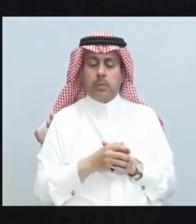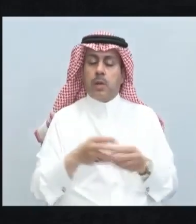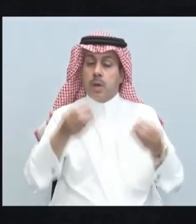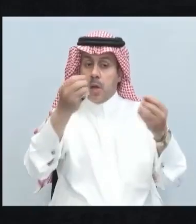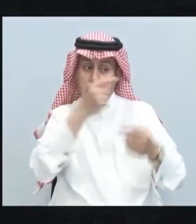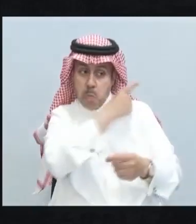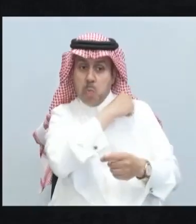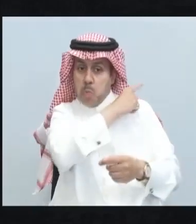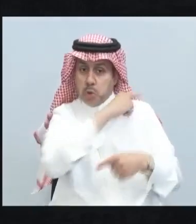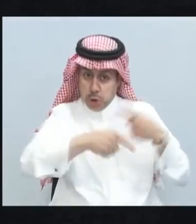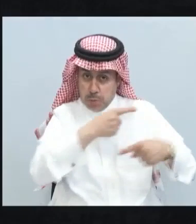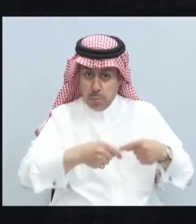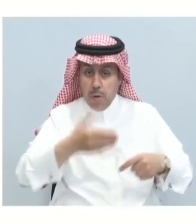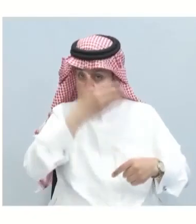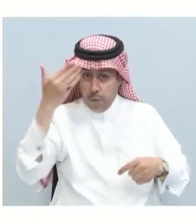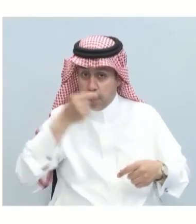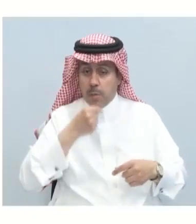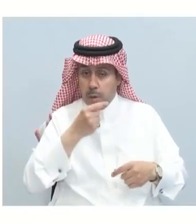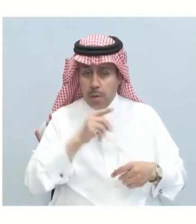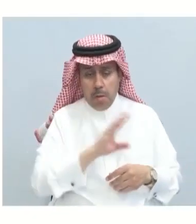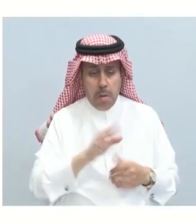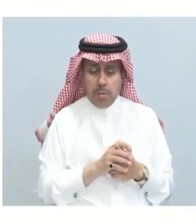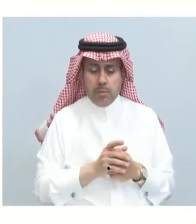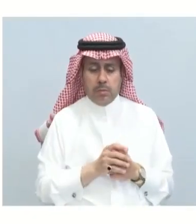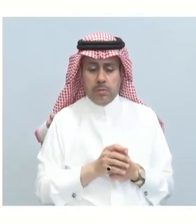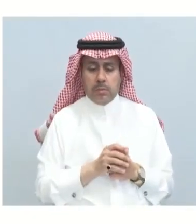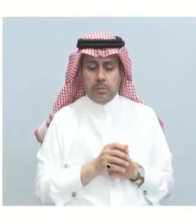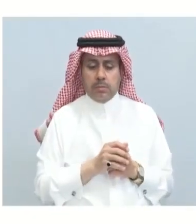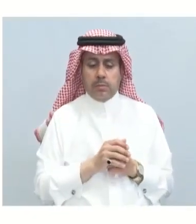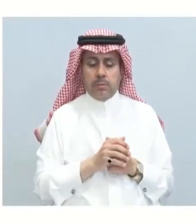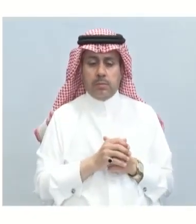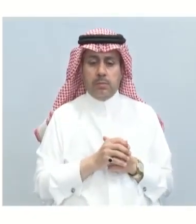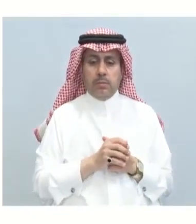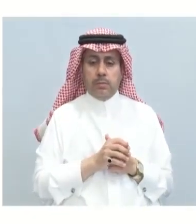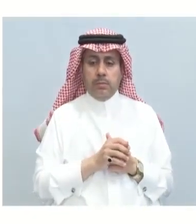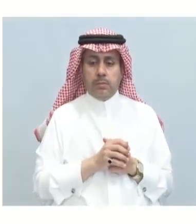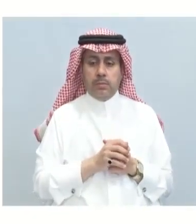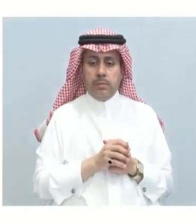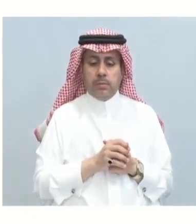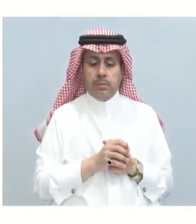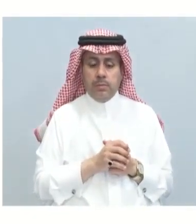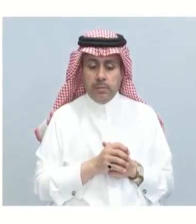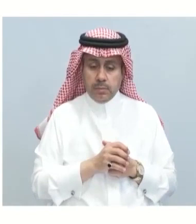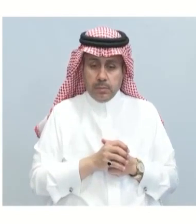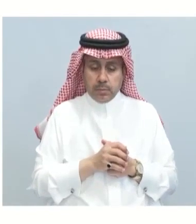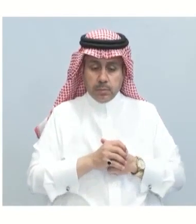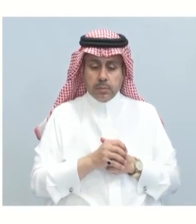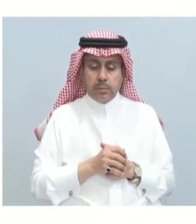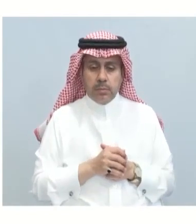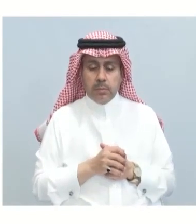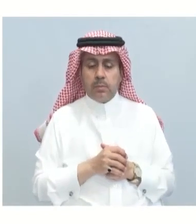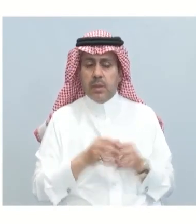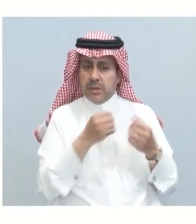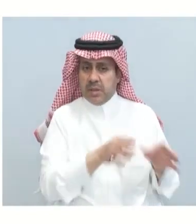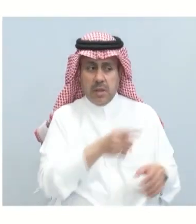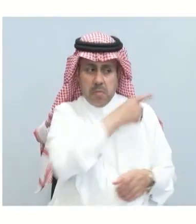لعاصي وقيل ل هذه الابيات للشافعي وانه شكى الى وكي سوء الحفظ فشده الى ترك المعاصي والذنوب